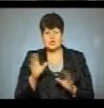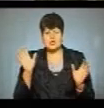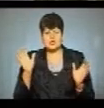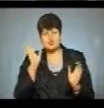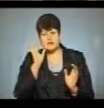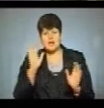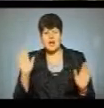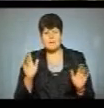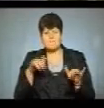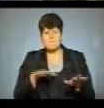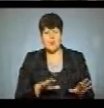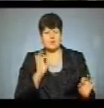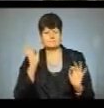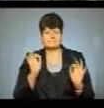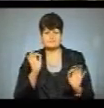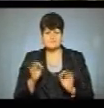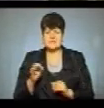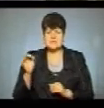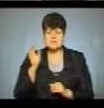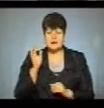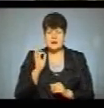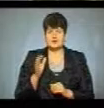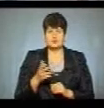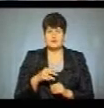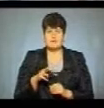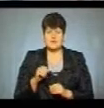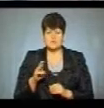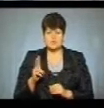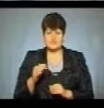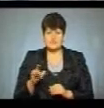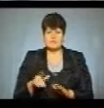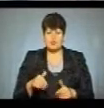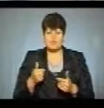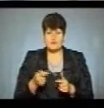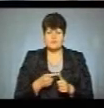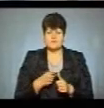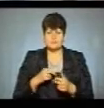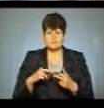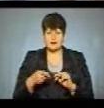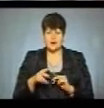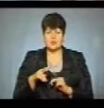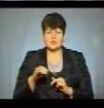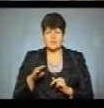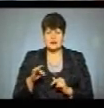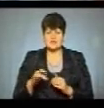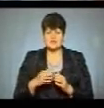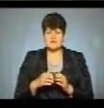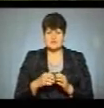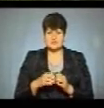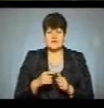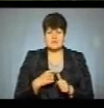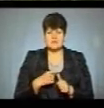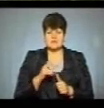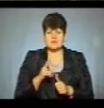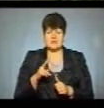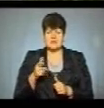шумить. Згадує Катерину депутат Херсонської міськради Євген Матковський. Саме він пропонував перейменувати вулицю Лютеранську в Херсоні іменем Катерини